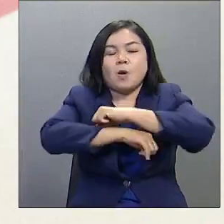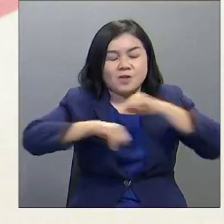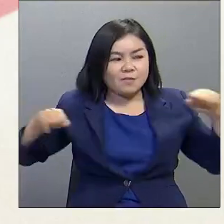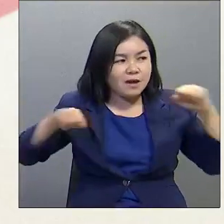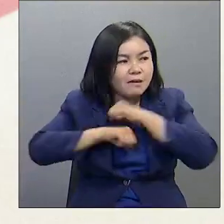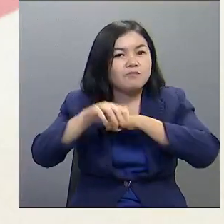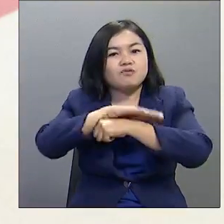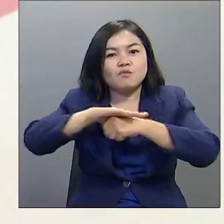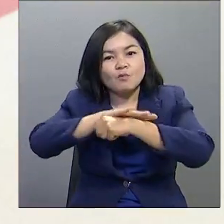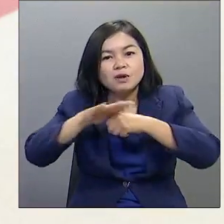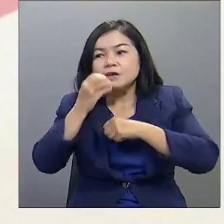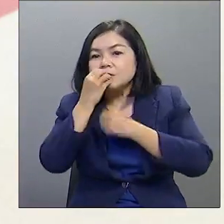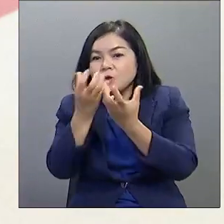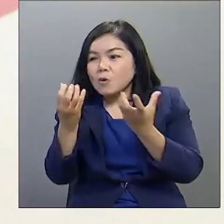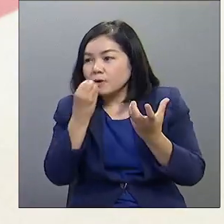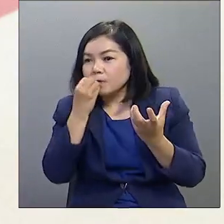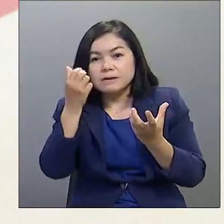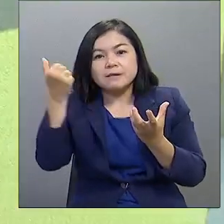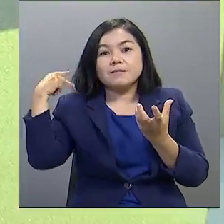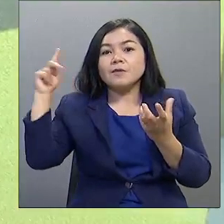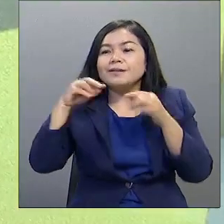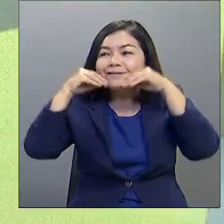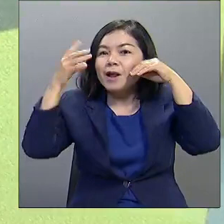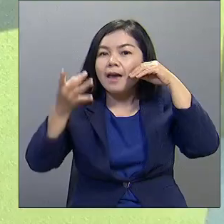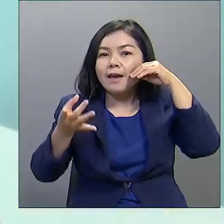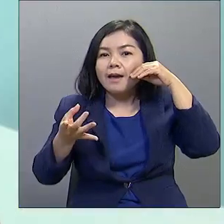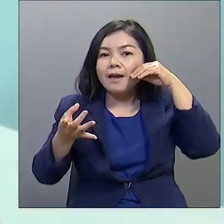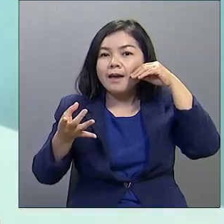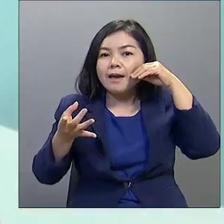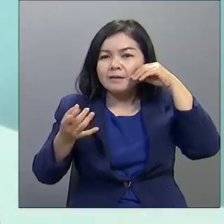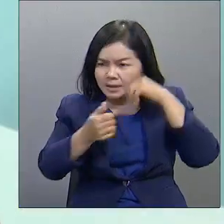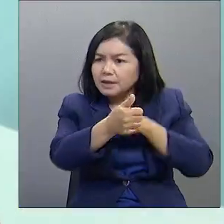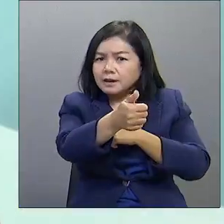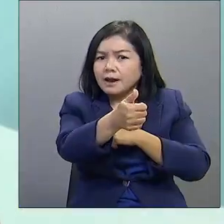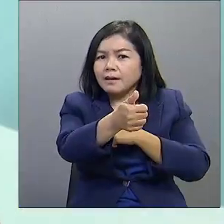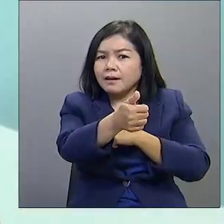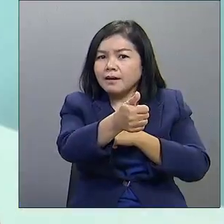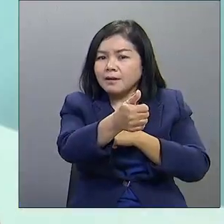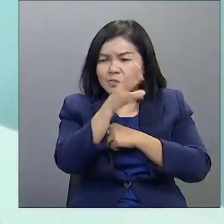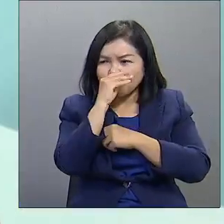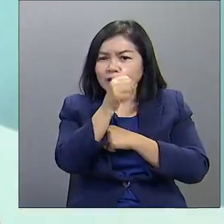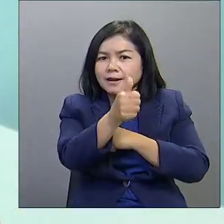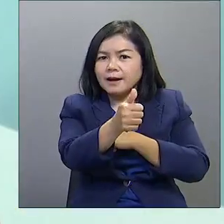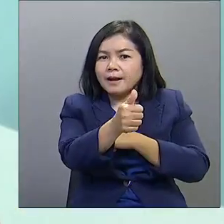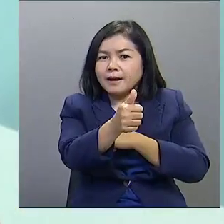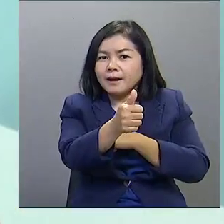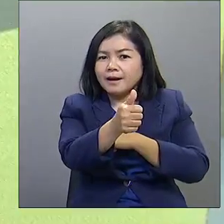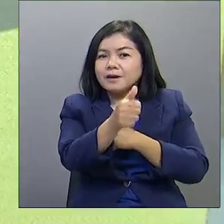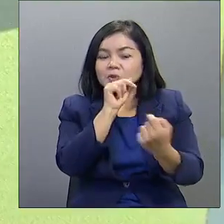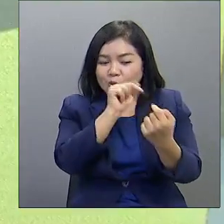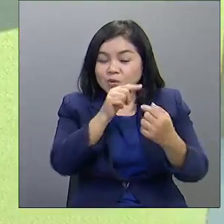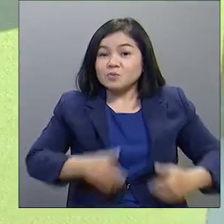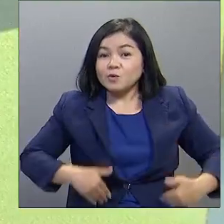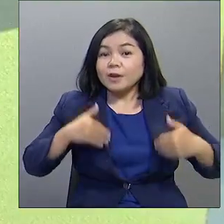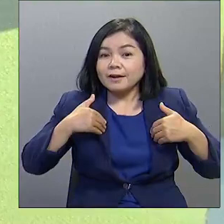สม่ำเสมอทานอาหารที่ดีแล้วก็มีประโยชน์ยิ้มอะไรล่ะครับ ดีค่ะดี ดีค่ะพูดได้ดี ตรงกับชีวิตไง ตร